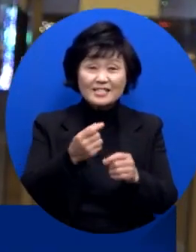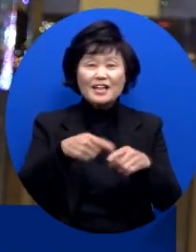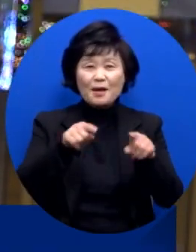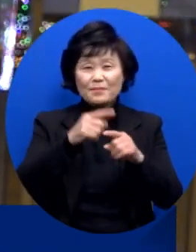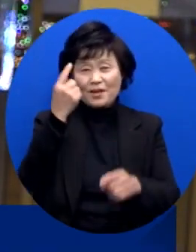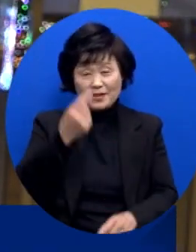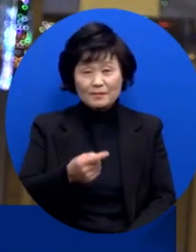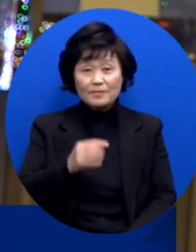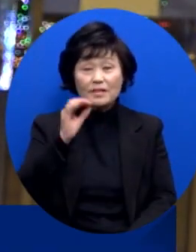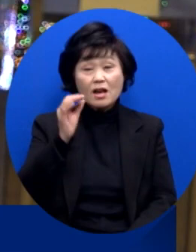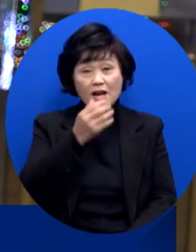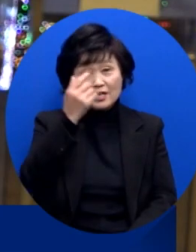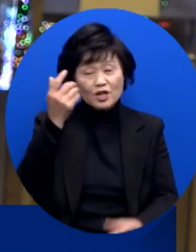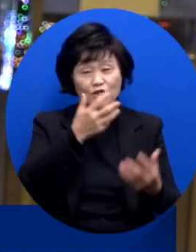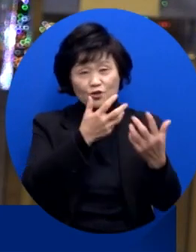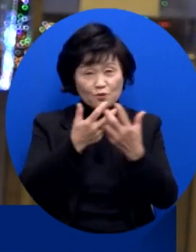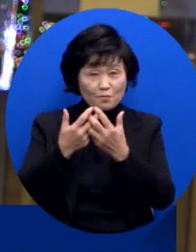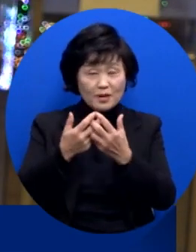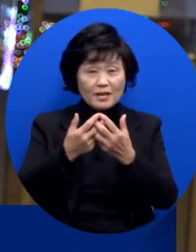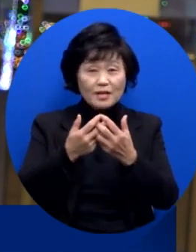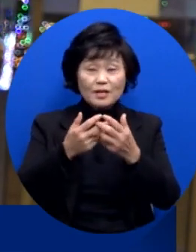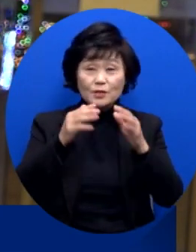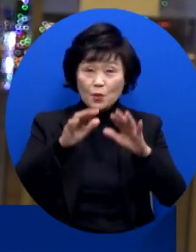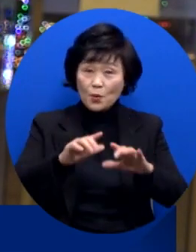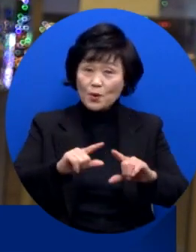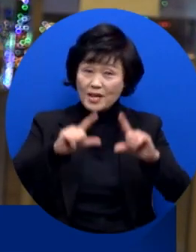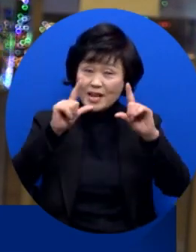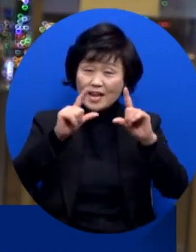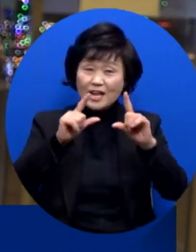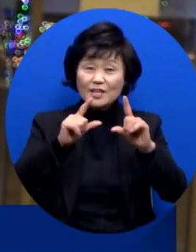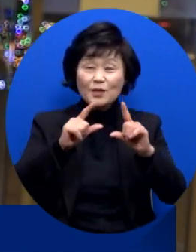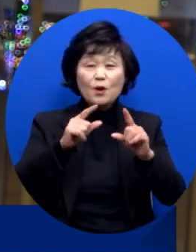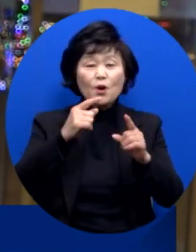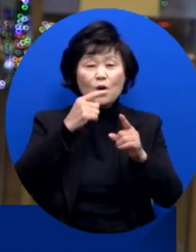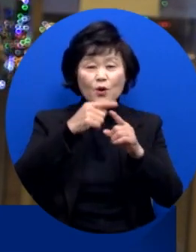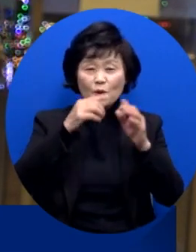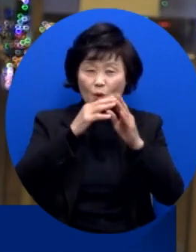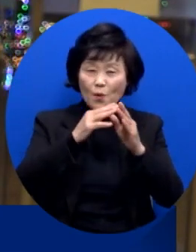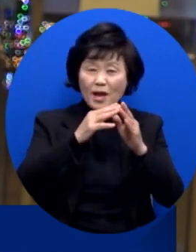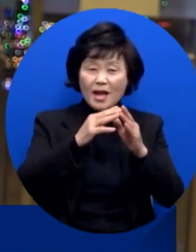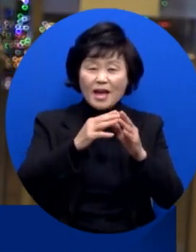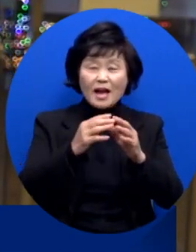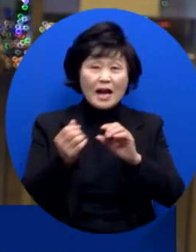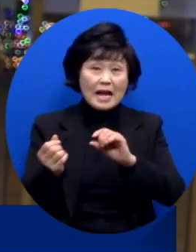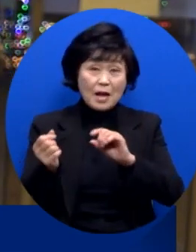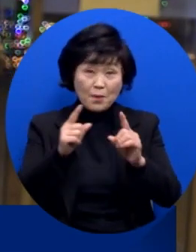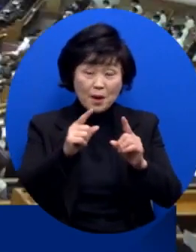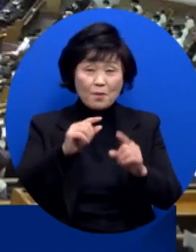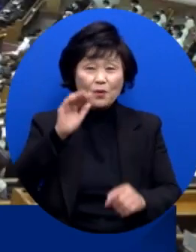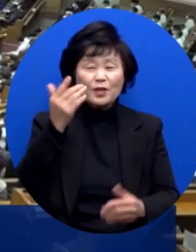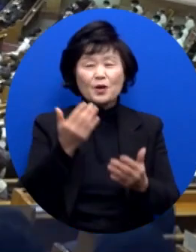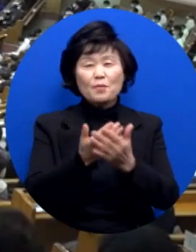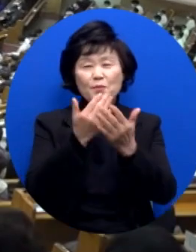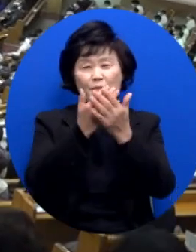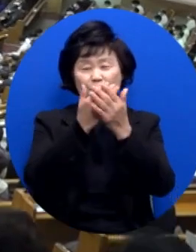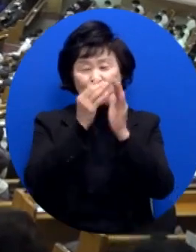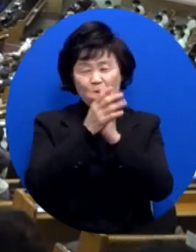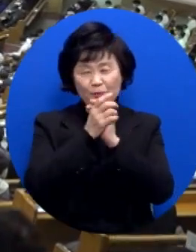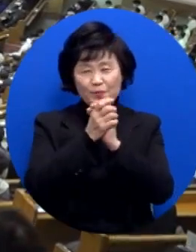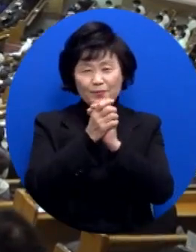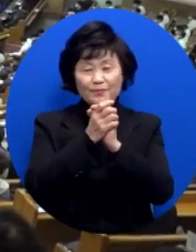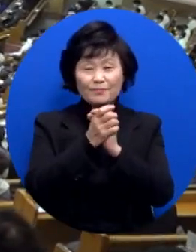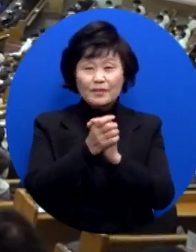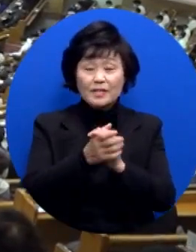성령으로 충만해서 한 해도 교회가 다시금 이제 회복돼서 부흥발전하기를 기도합니다.